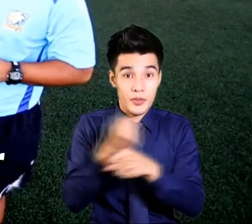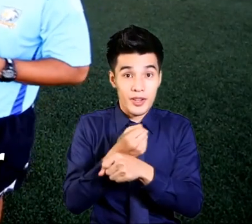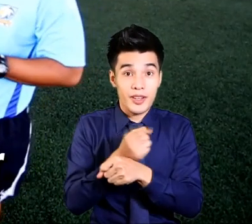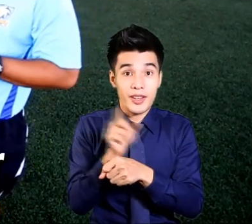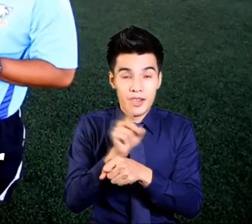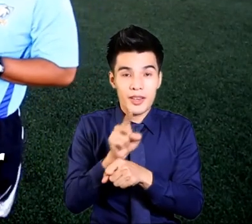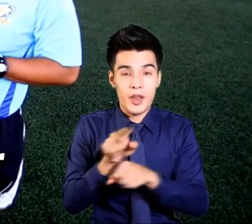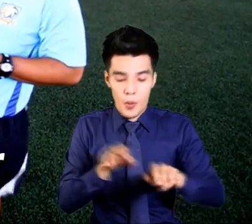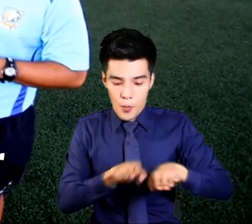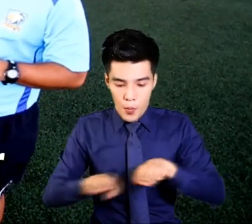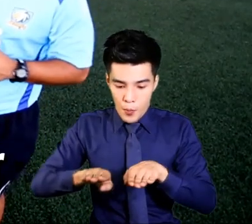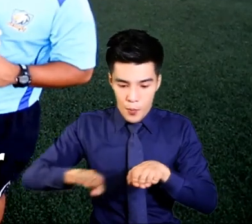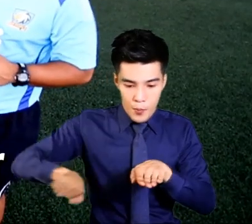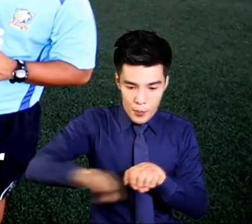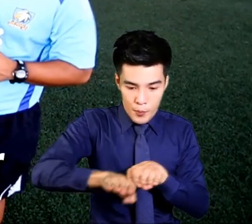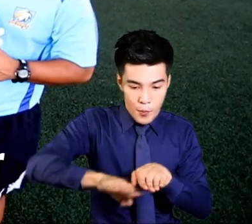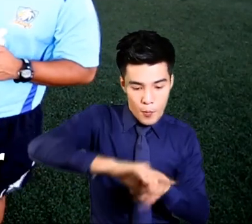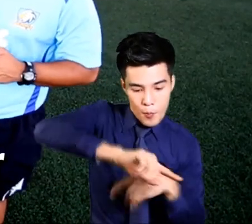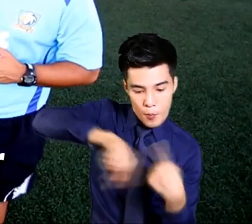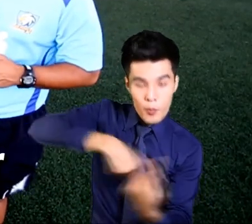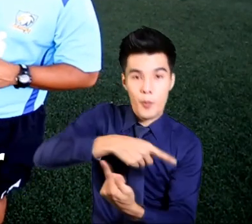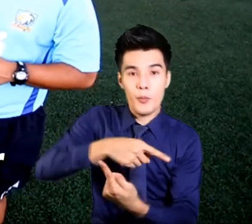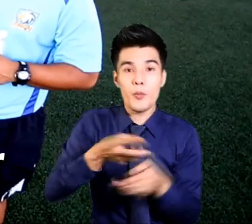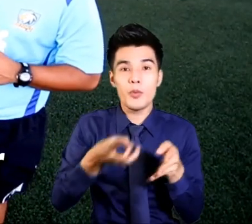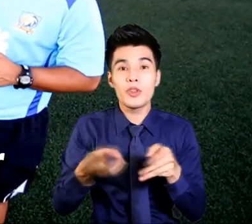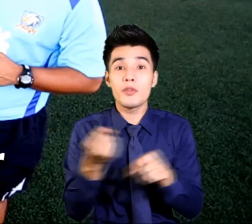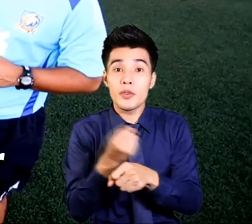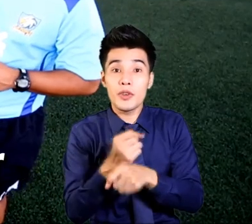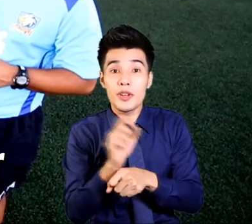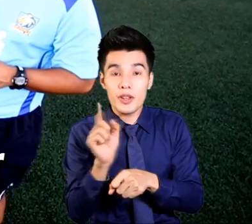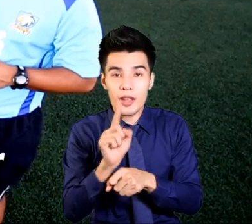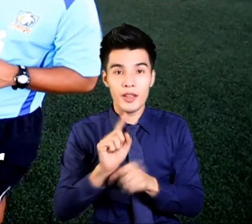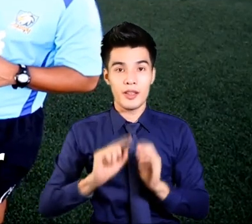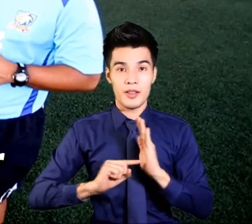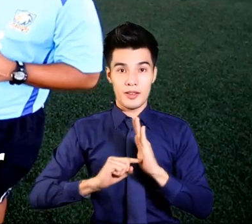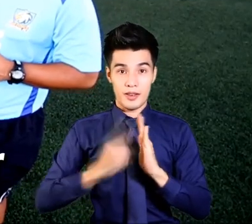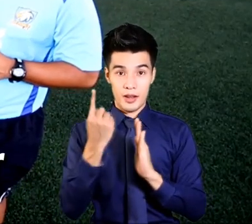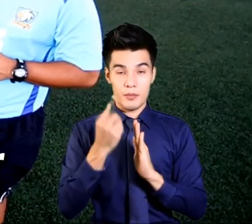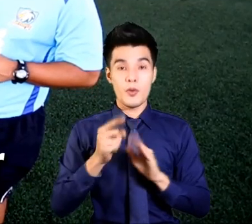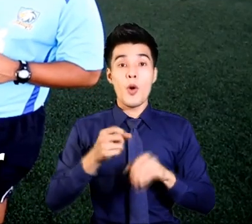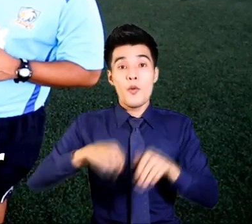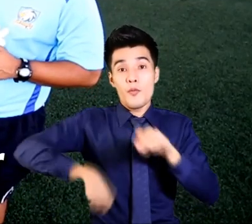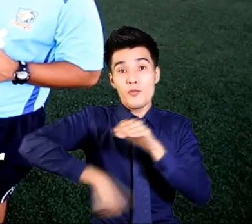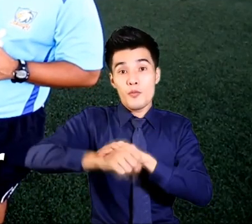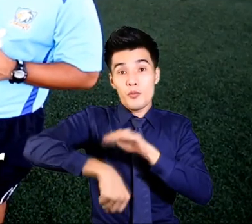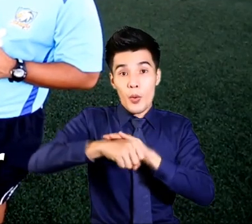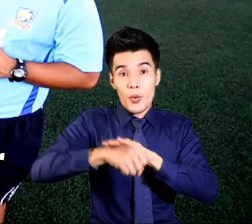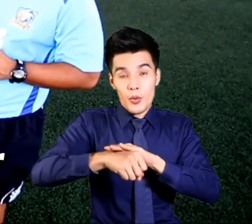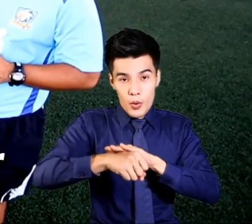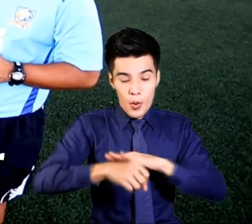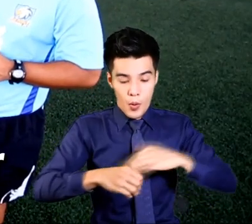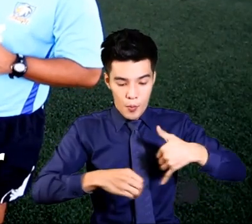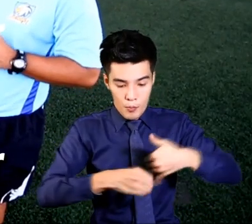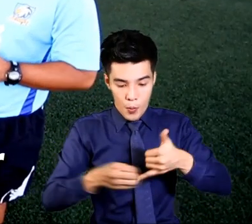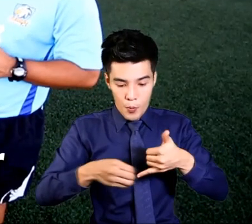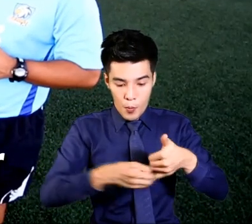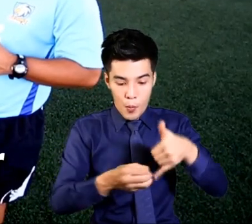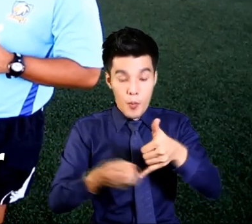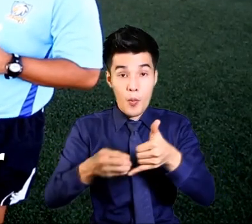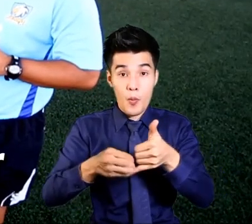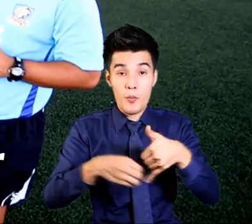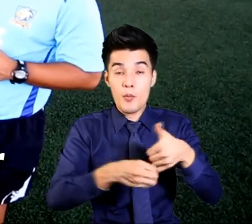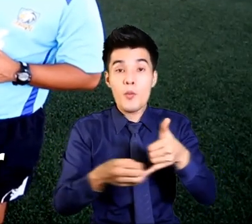เพื่อหนีการประกบคู่ต่อสู้นะครับว่าวิธีการฝึกเป็นอย่างไรนะครับเริ่มต้นจากการเลี้ยงฟุตบอลมานะครับและหาจังหวะในการที่จะ